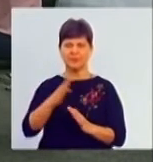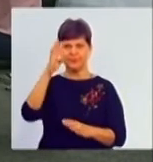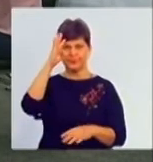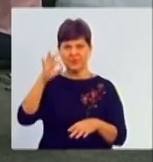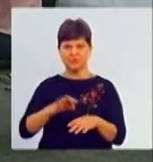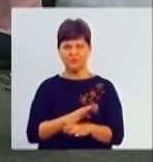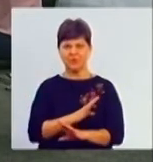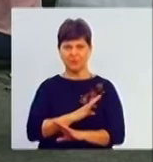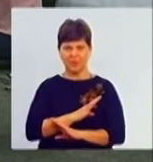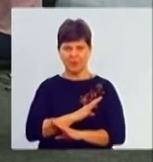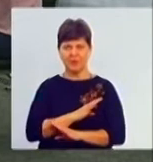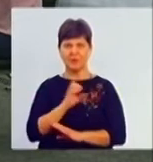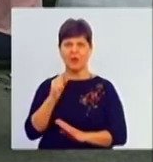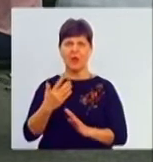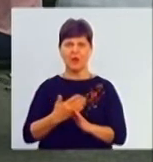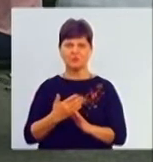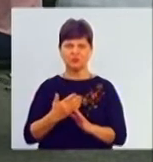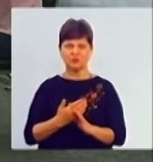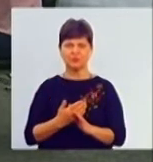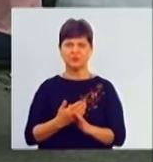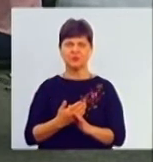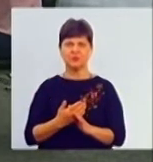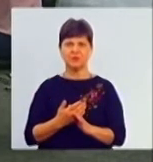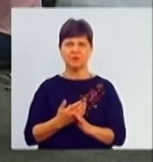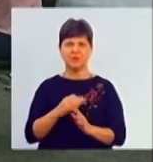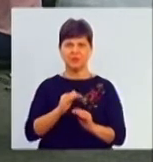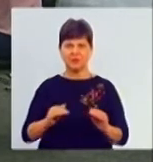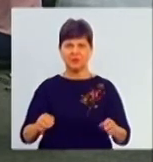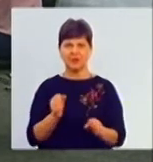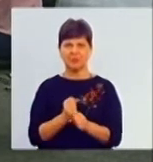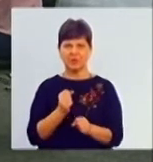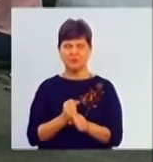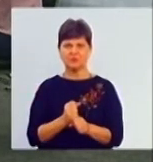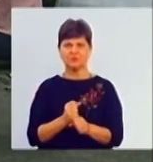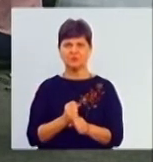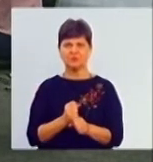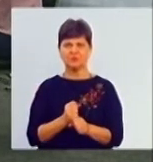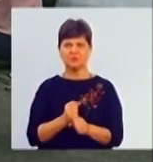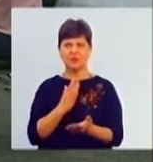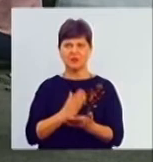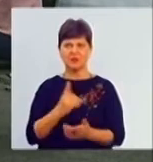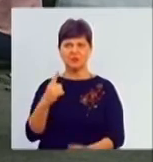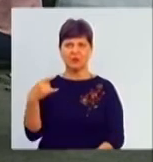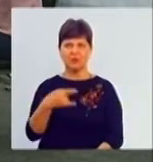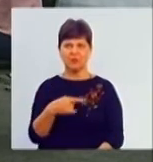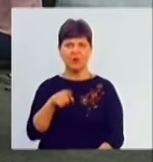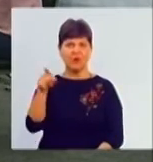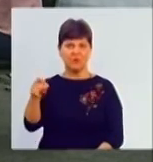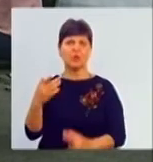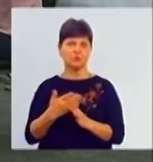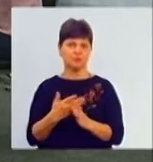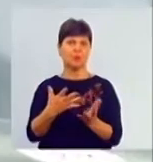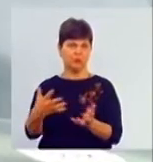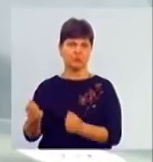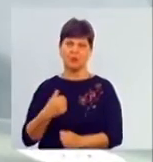А субсидію вони отримують так само, діти працюють в тіньові, їздять на машинах, і вони субсидії отримують. Ваше